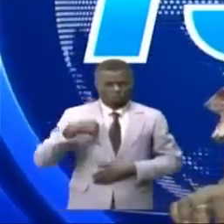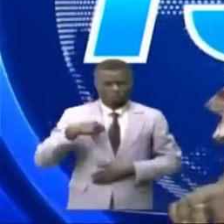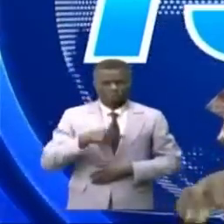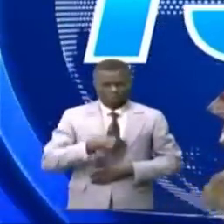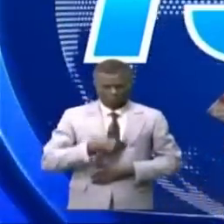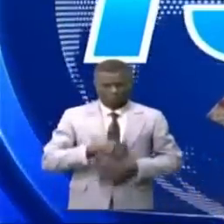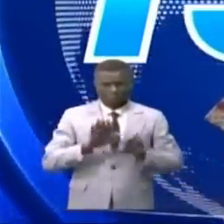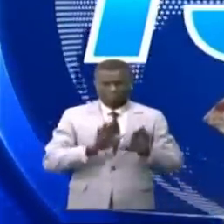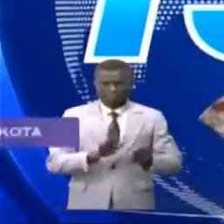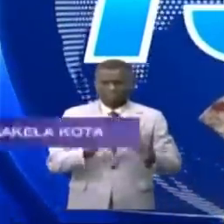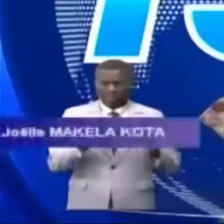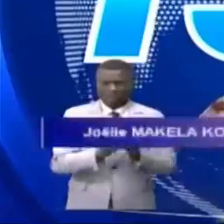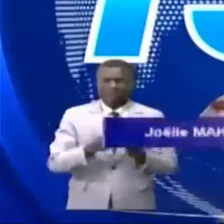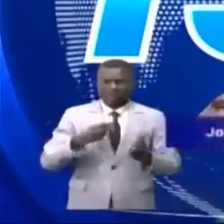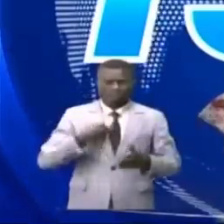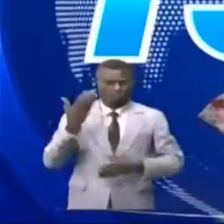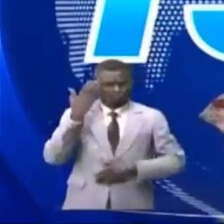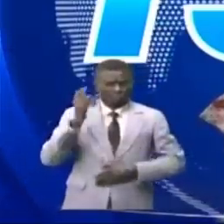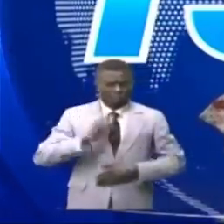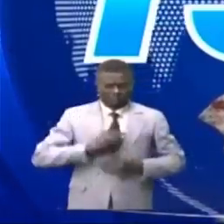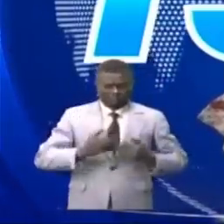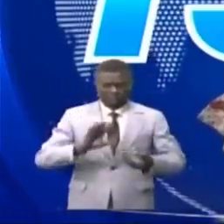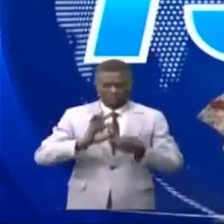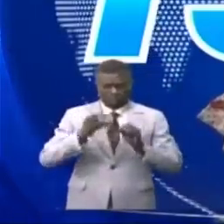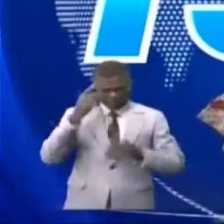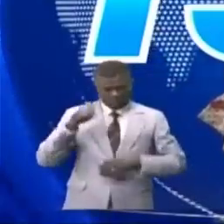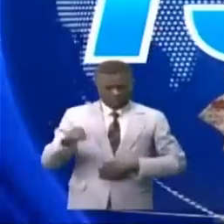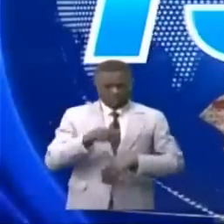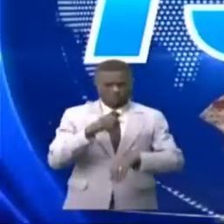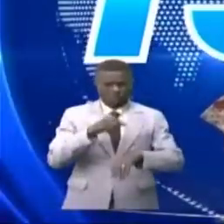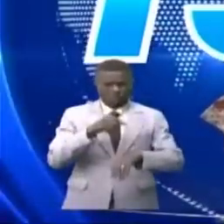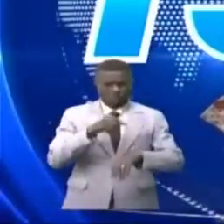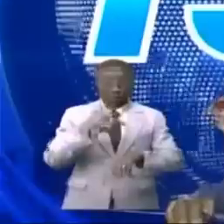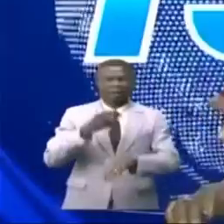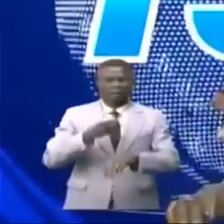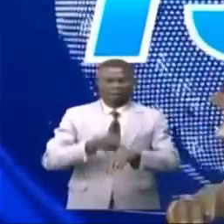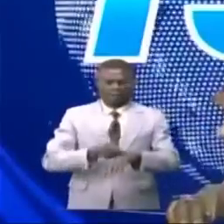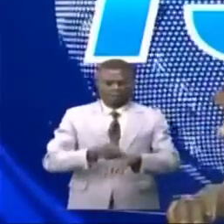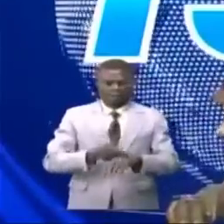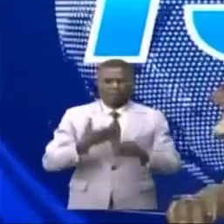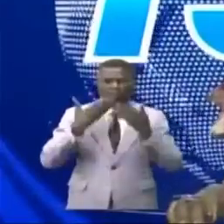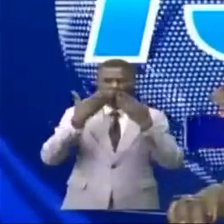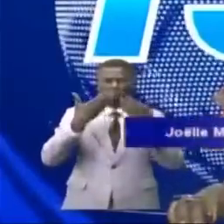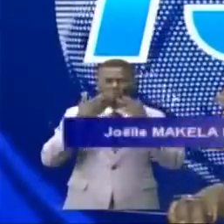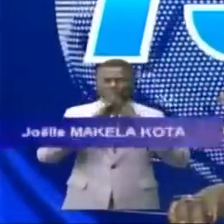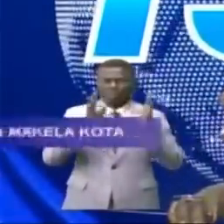et Merveille Mikomo. Mesdames, Messieurs, merci de nous avoir suivis. Mon cher rendez-vous